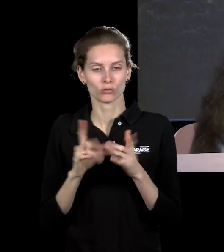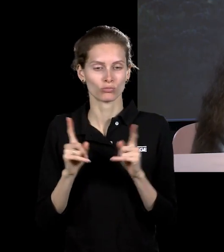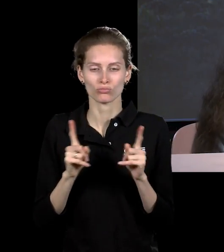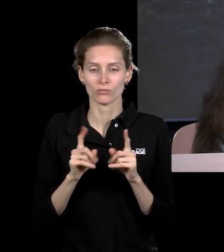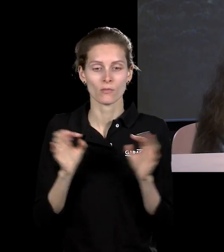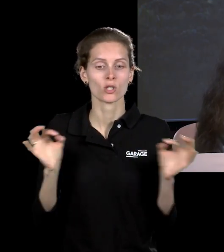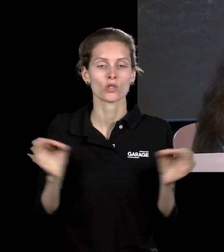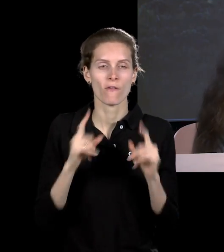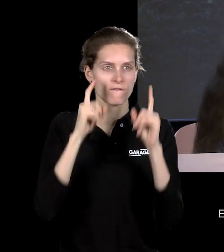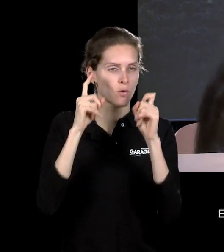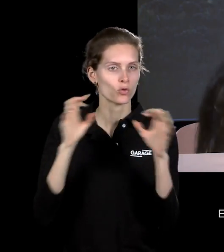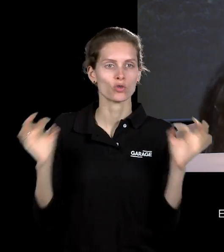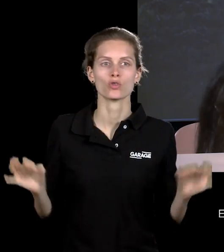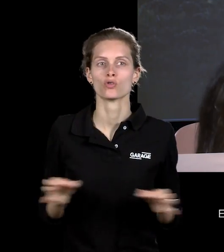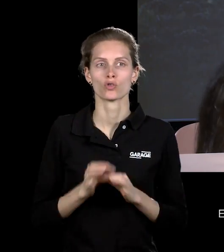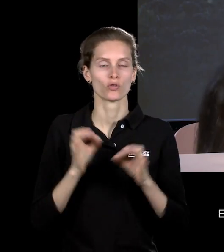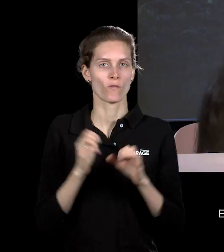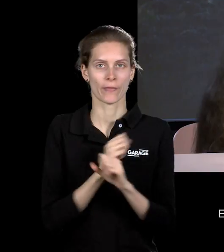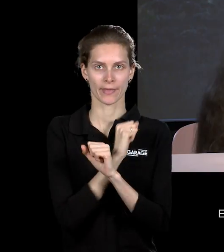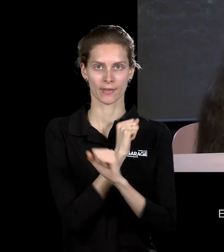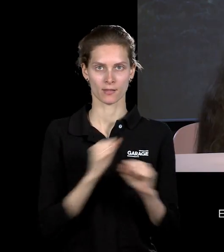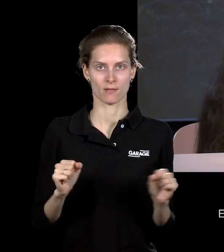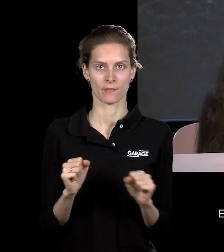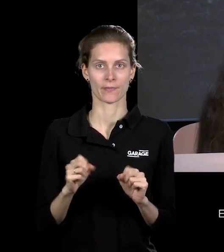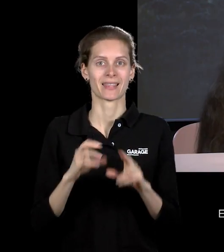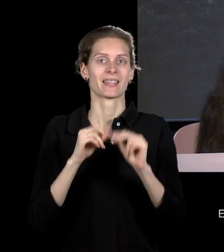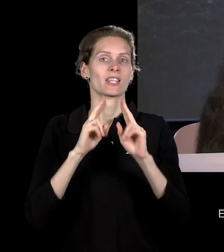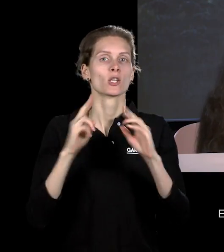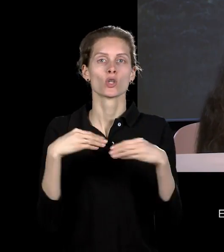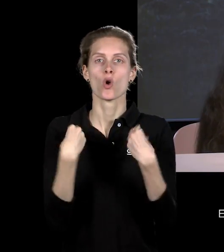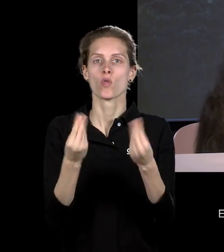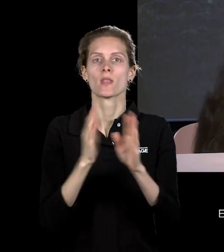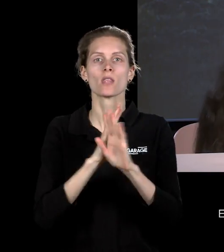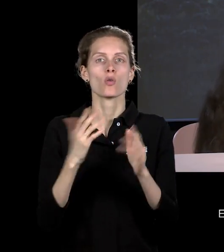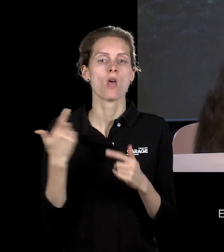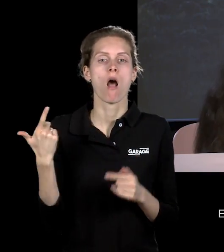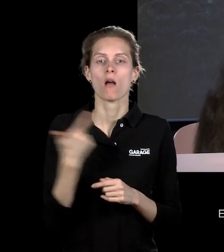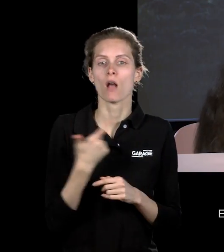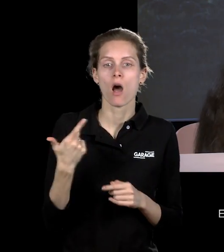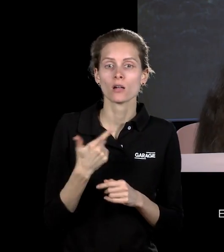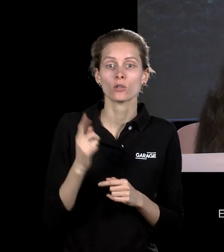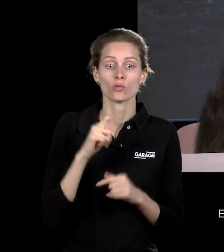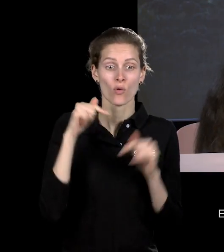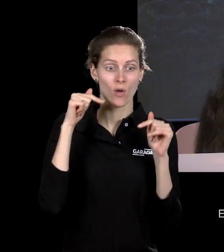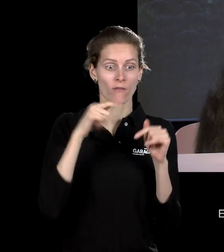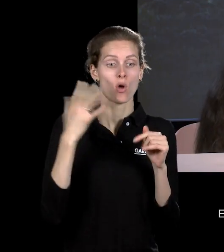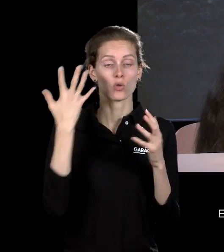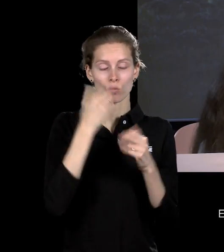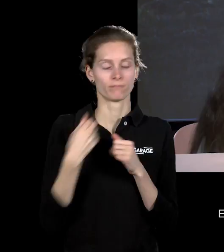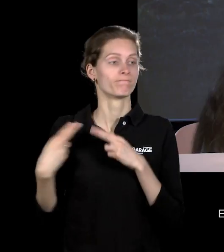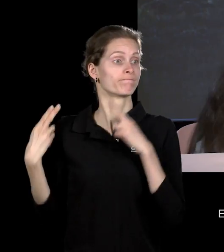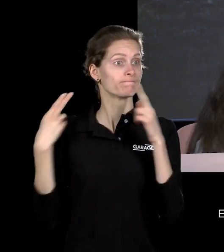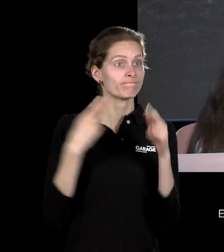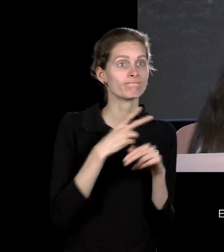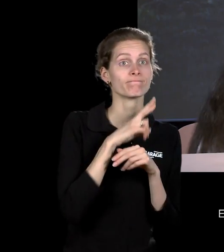приборы, ничего нельзя фотографировать. Естественно, никто тебе не дает никаких гарантий, что в эту ночь будет гроза. То есть